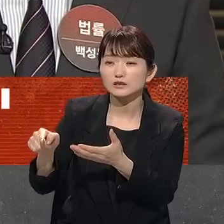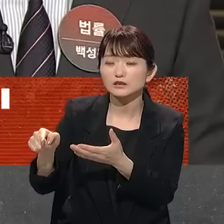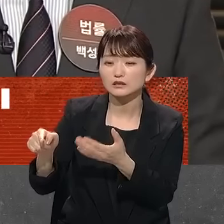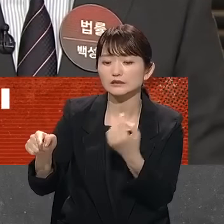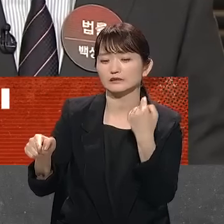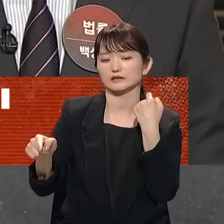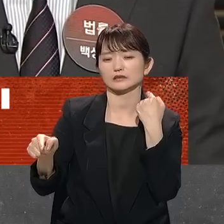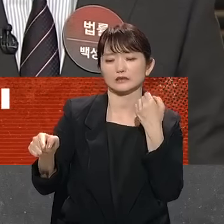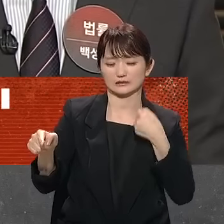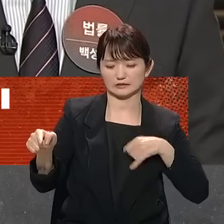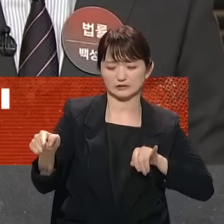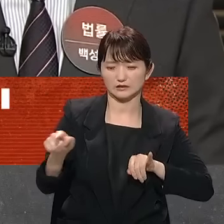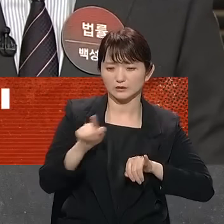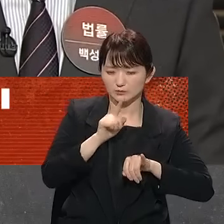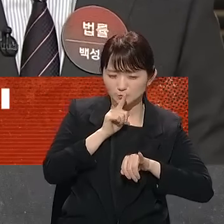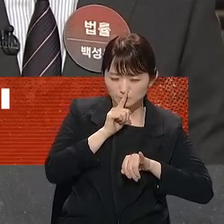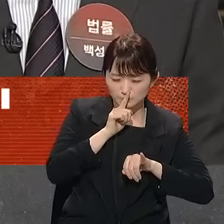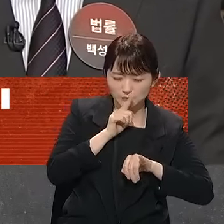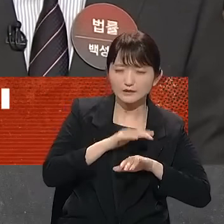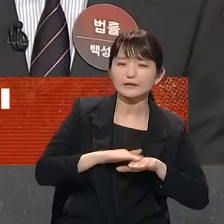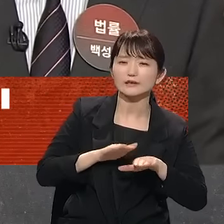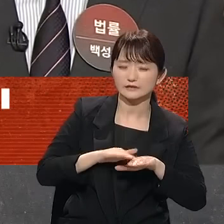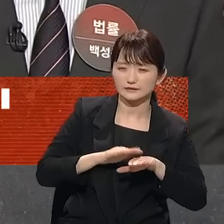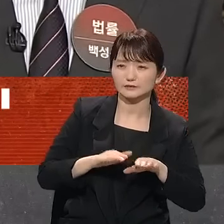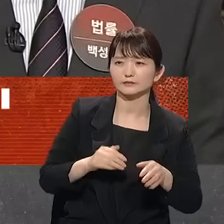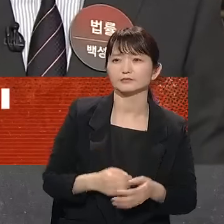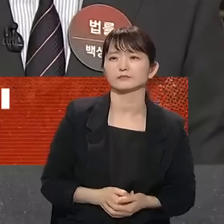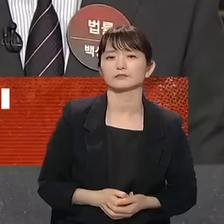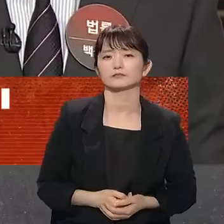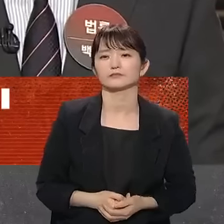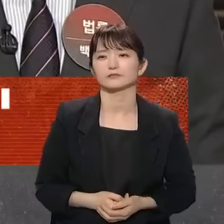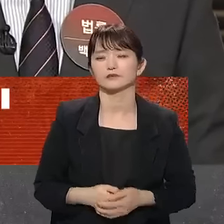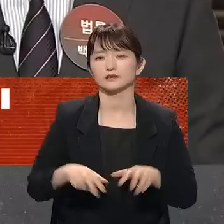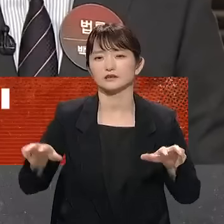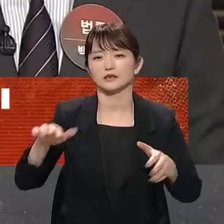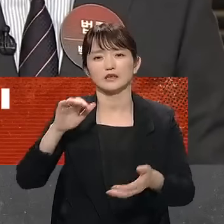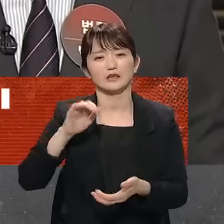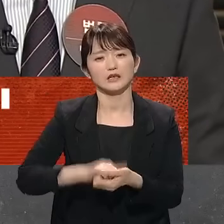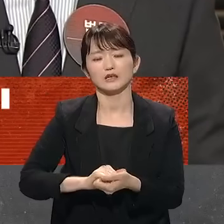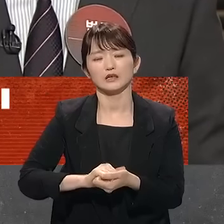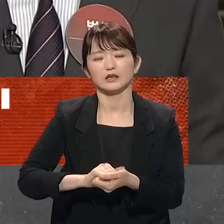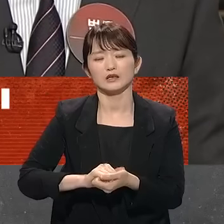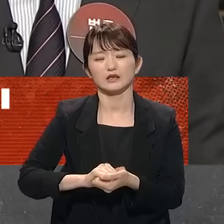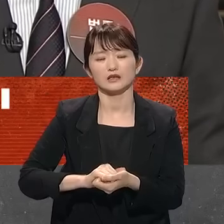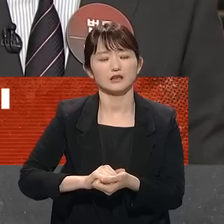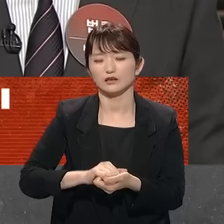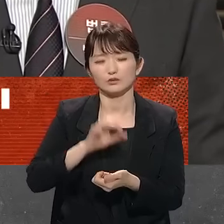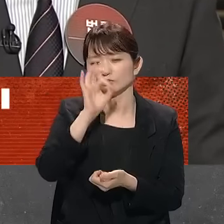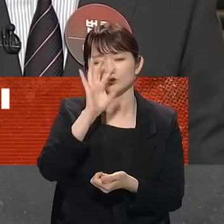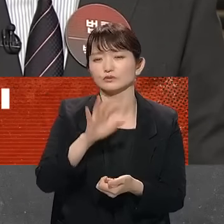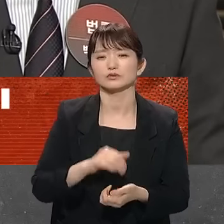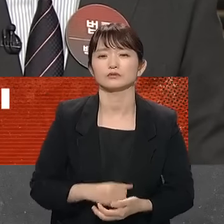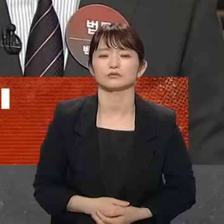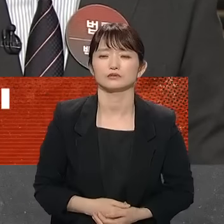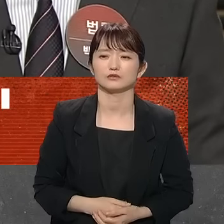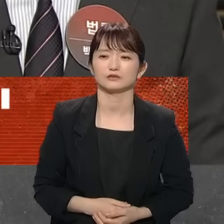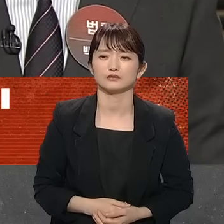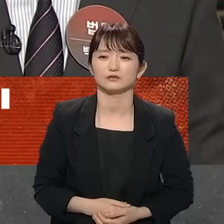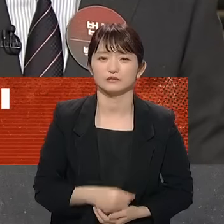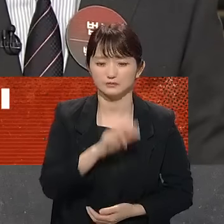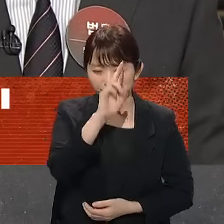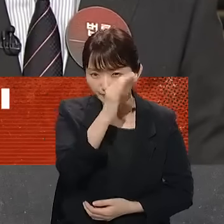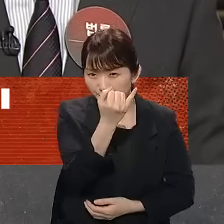이제 딸인 본인이 수습을 해왔고, 그러다가 이제 한계에 봉착한 것 같습니다. 어찌 보면 이제 박세리 씨가